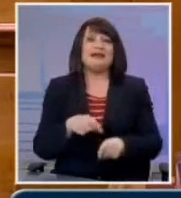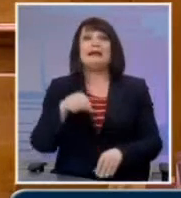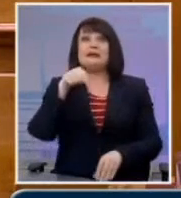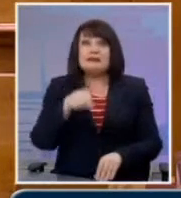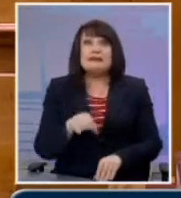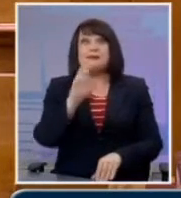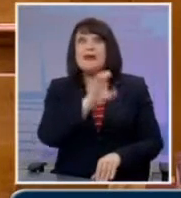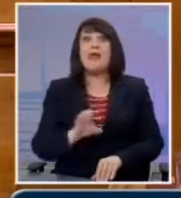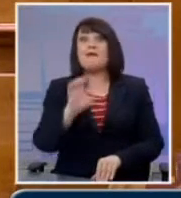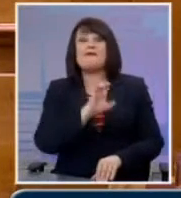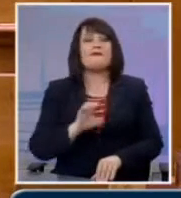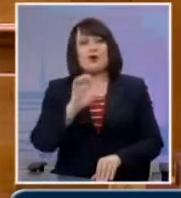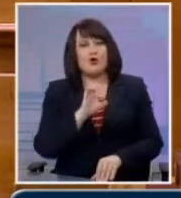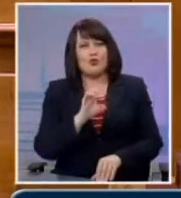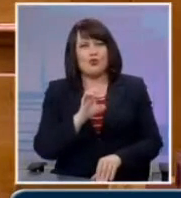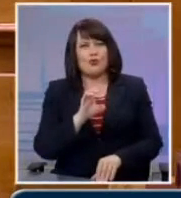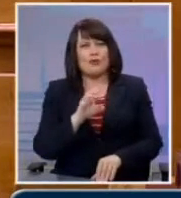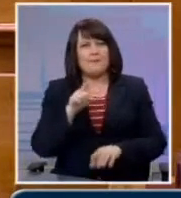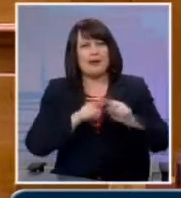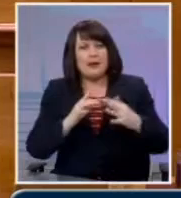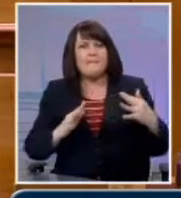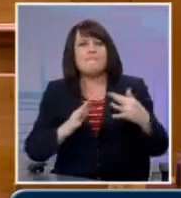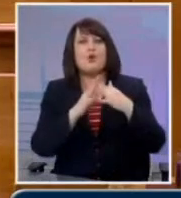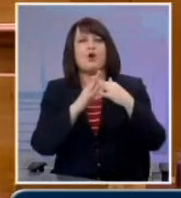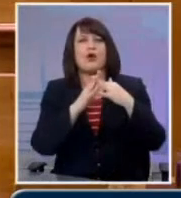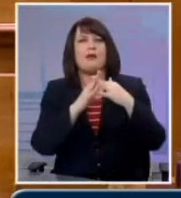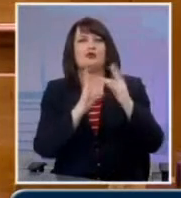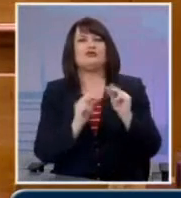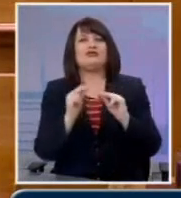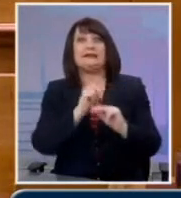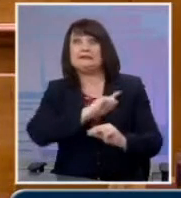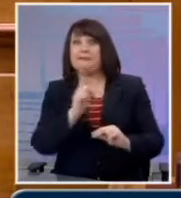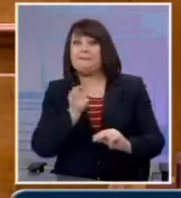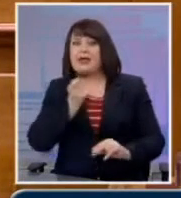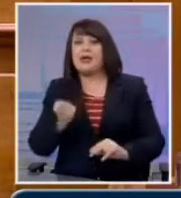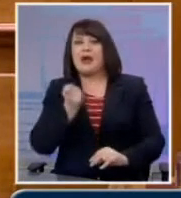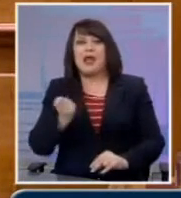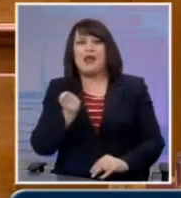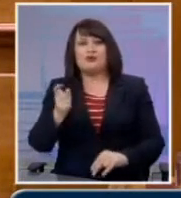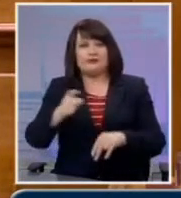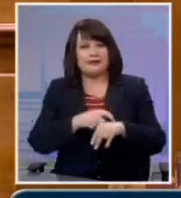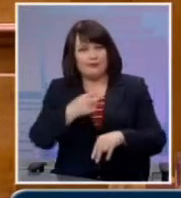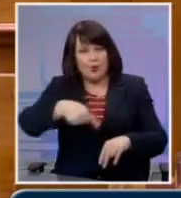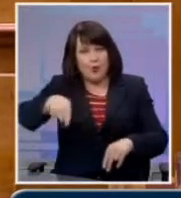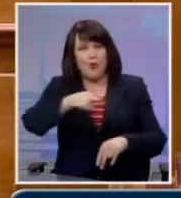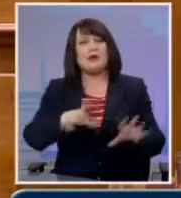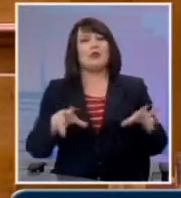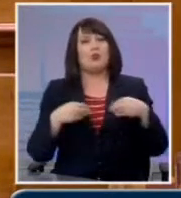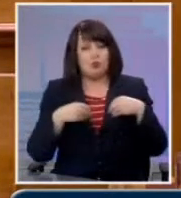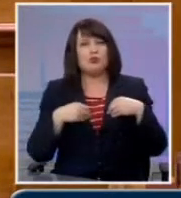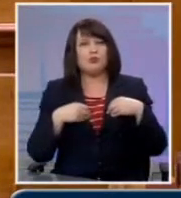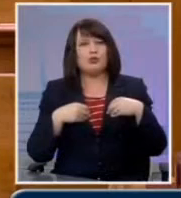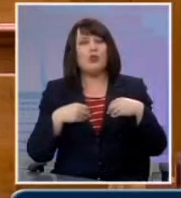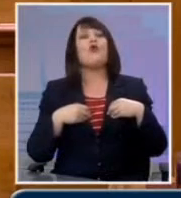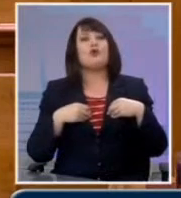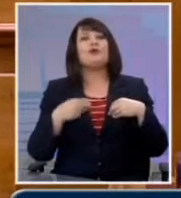Ευρώπη, ακόμα και εκείνοι που πολέμησαν το θέμα της συζήτησης για το χρέος, αποδέχονται ότι πλέον